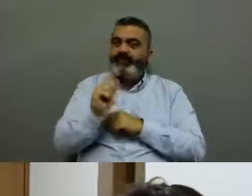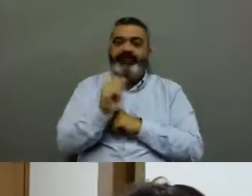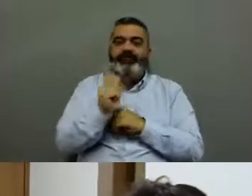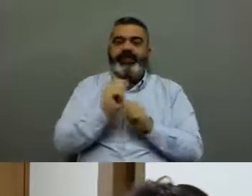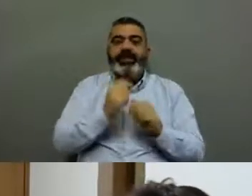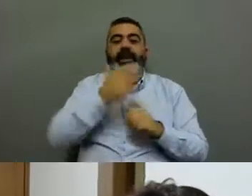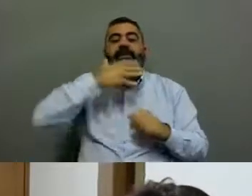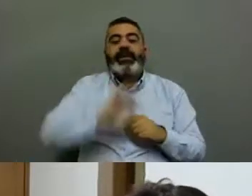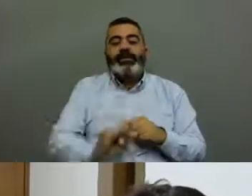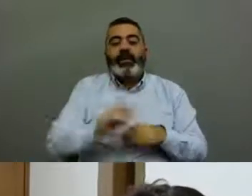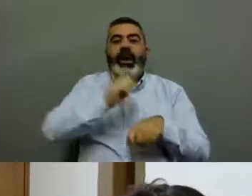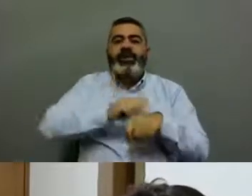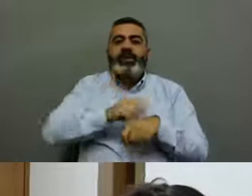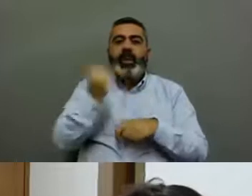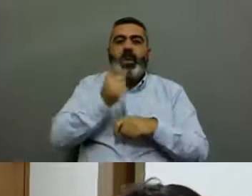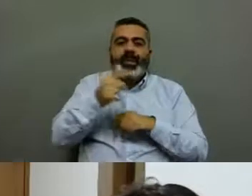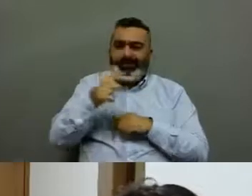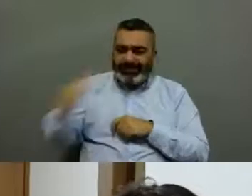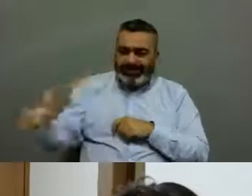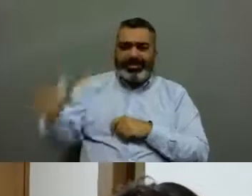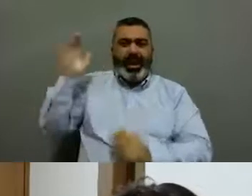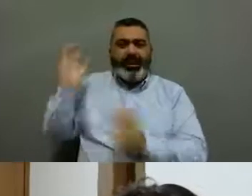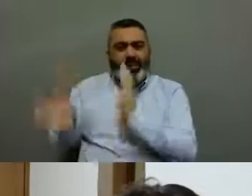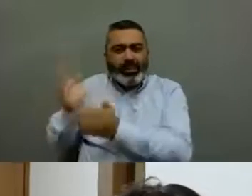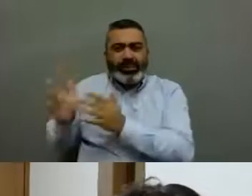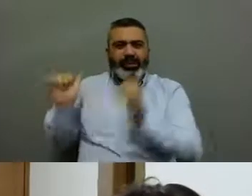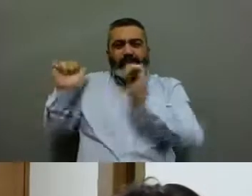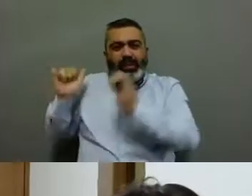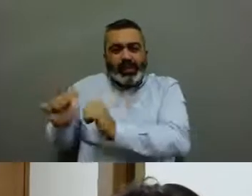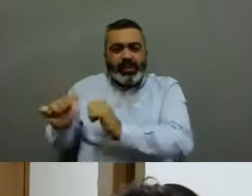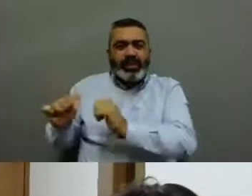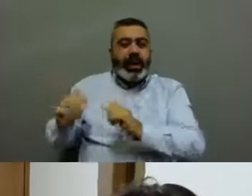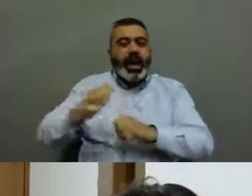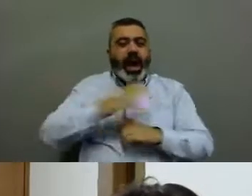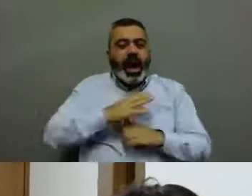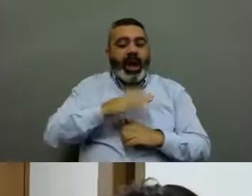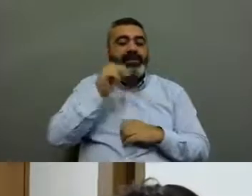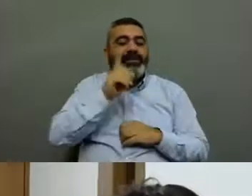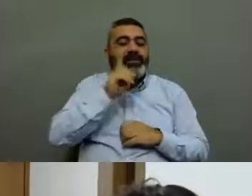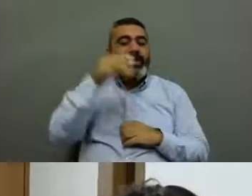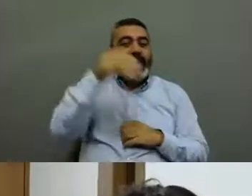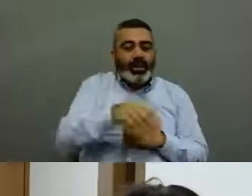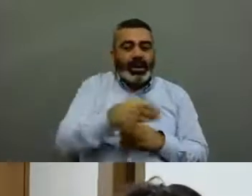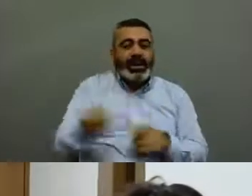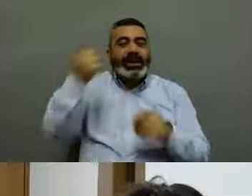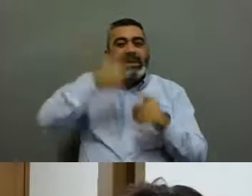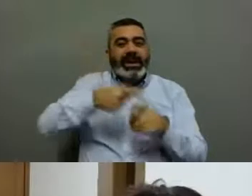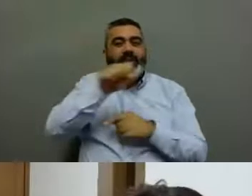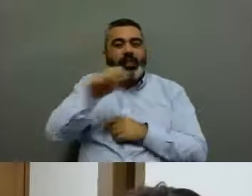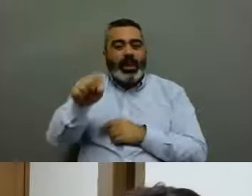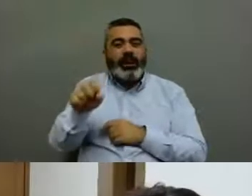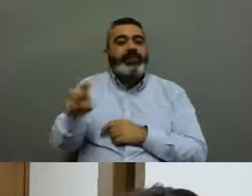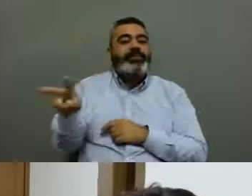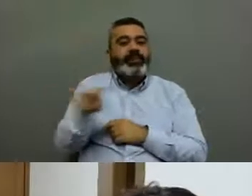ότι παρά την περιθωριοποίηση, την κακοποίηση και την καταπίεση, και η Μακιουλή και η Σιλβή και η Στούκα μπορούν